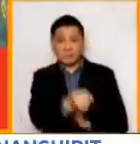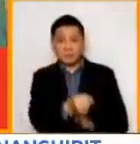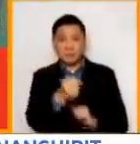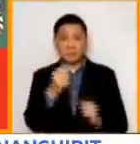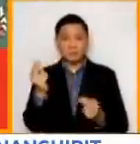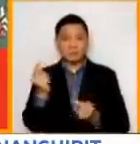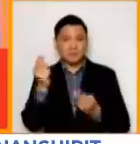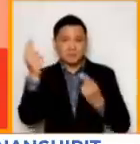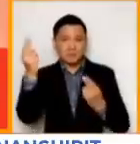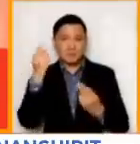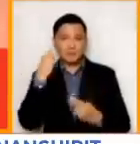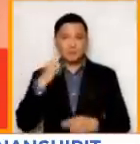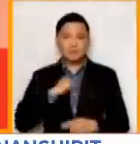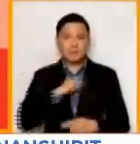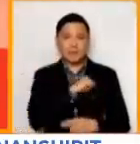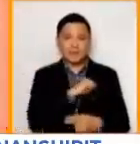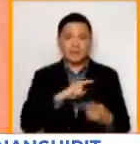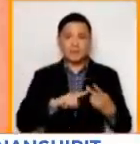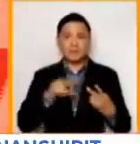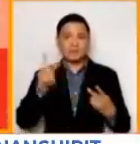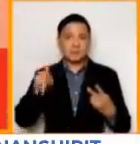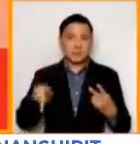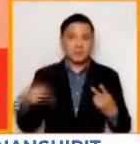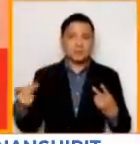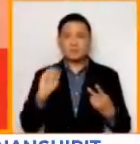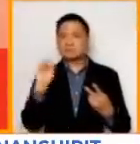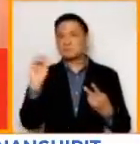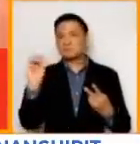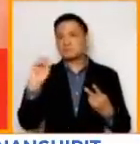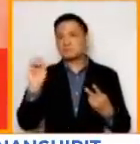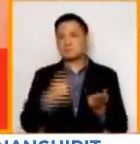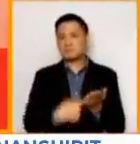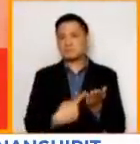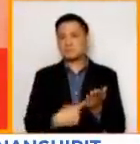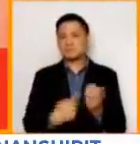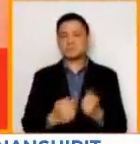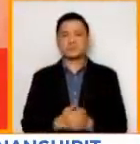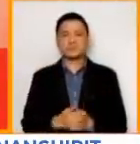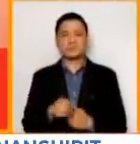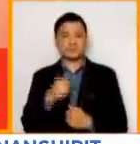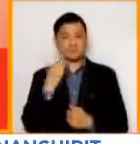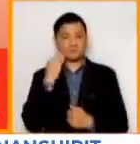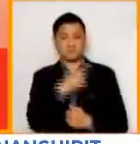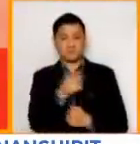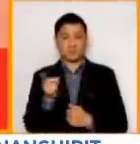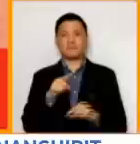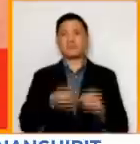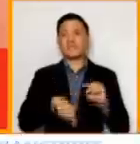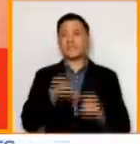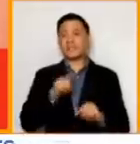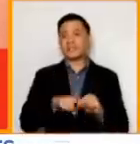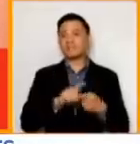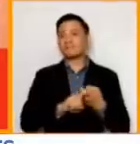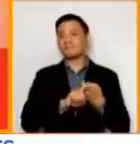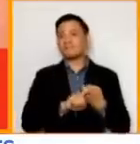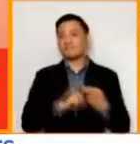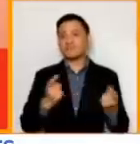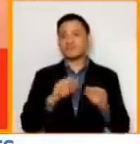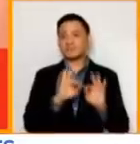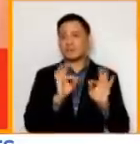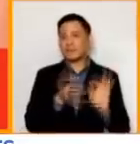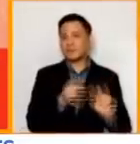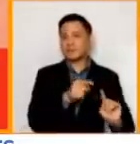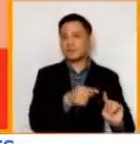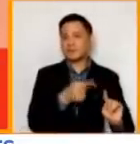Vice President. Magkaibigan niyo sila. Alam mo naman ang mga Duterte, kaibigan ng family din namin ni lalo